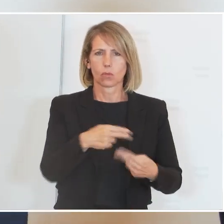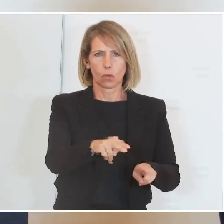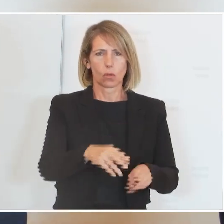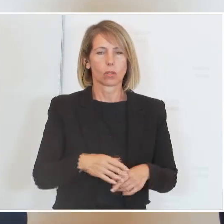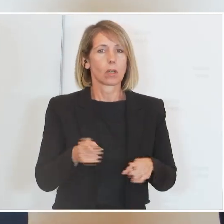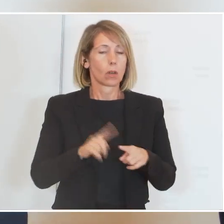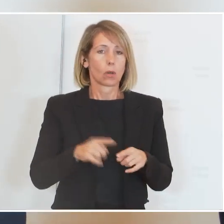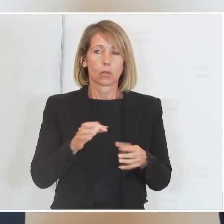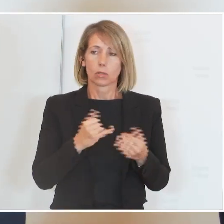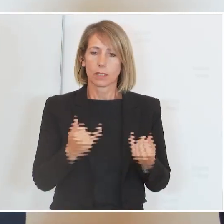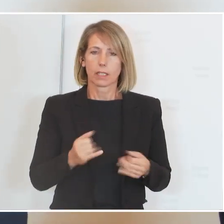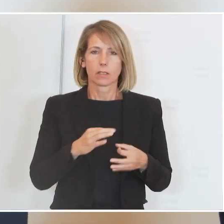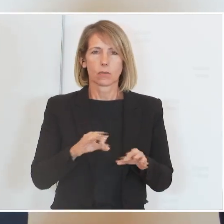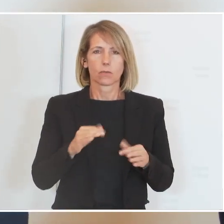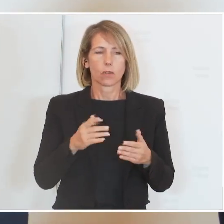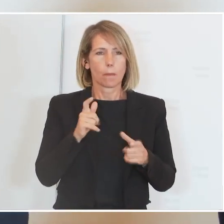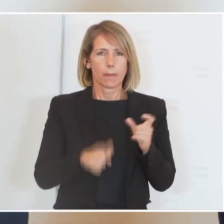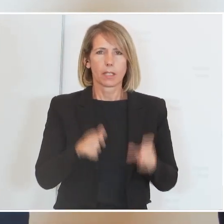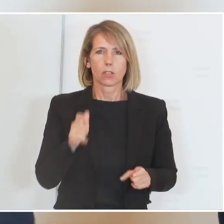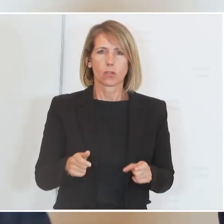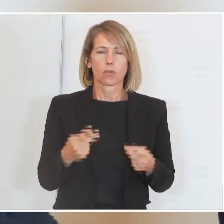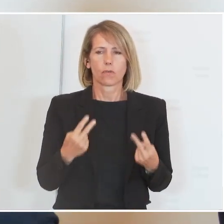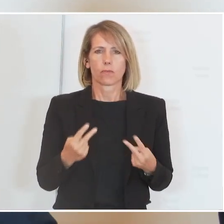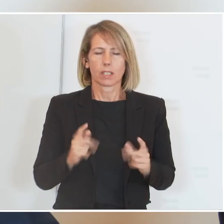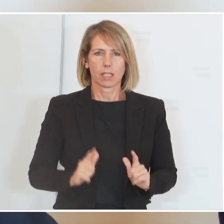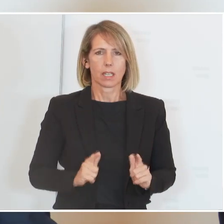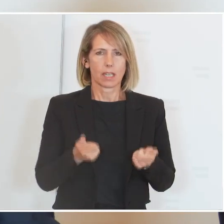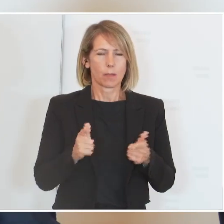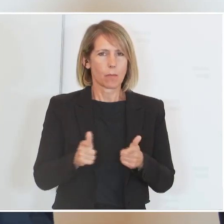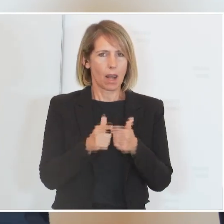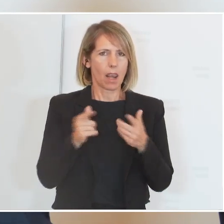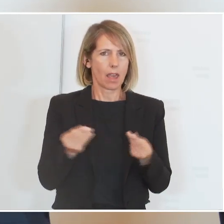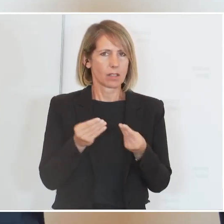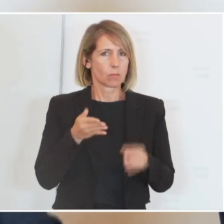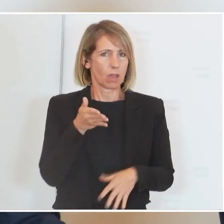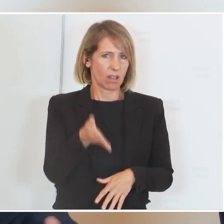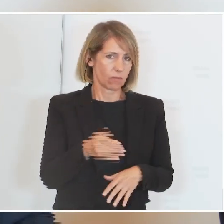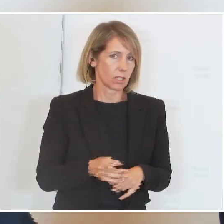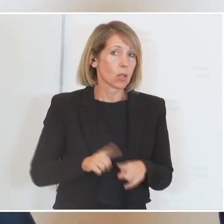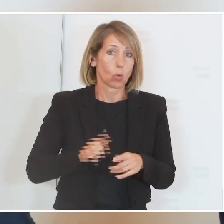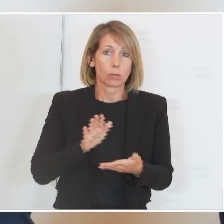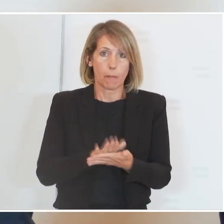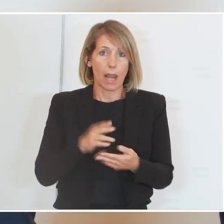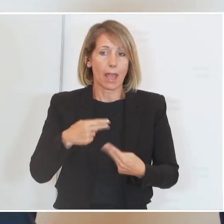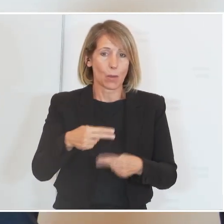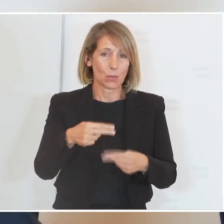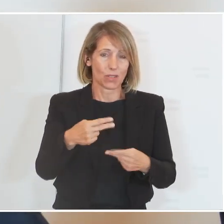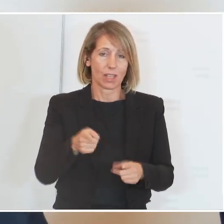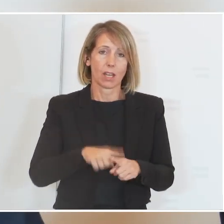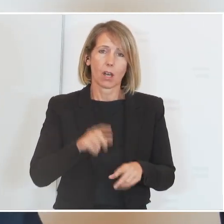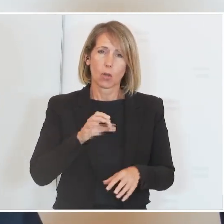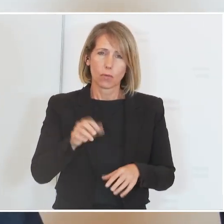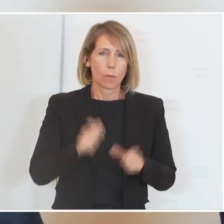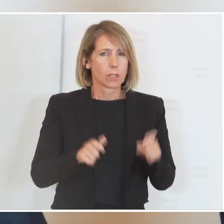Schluss für die Menschen wieder das Leben leistbarer wird und bleibt und insbesondere für jene, die es wirklich